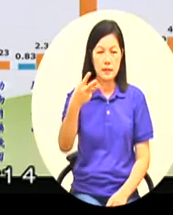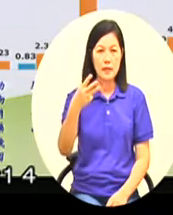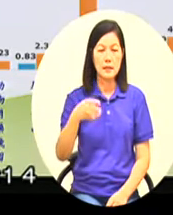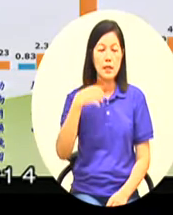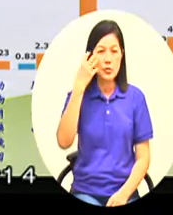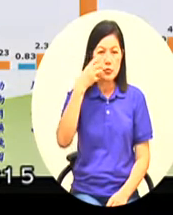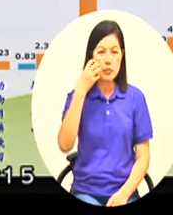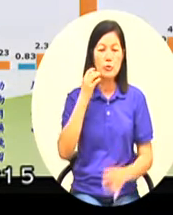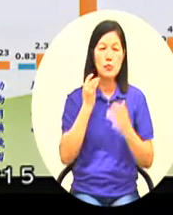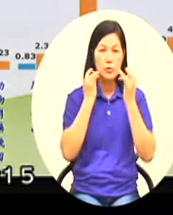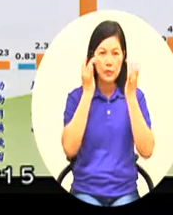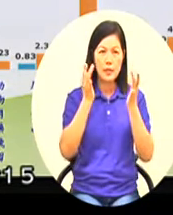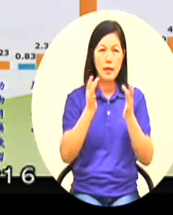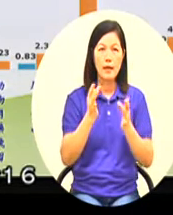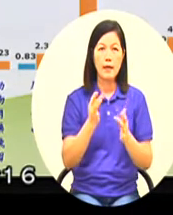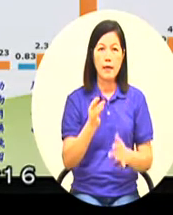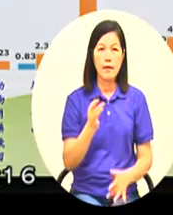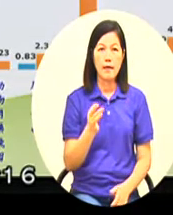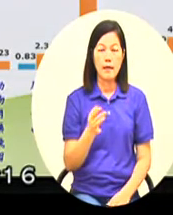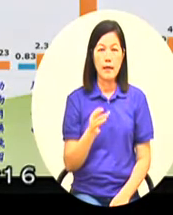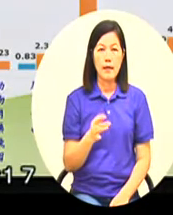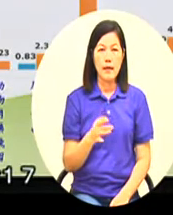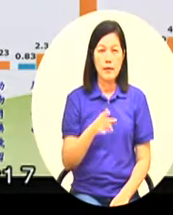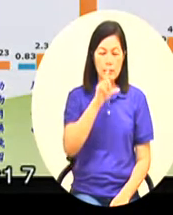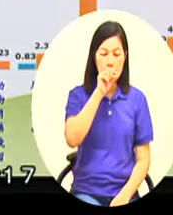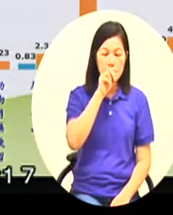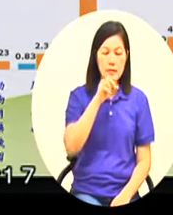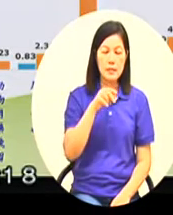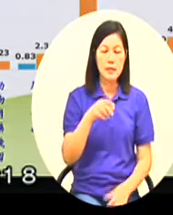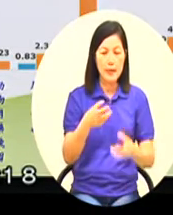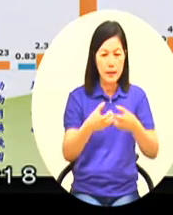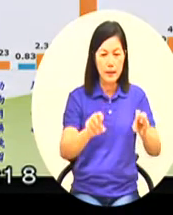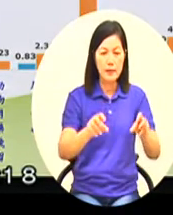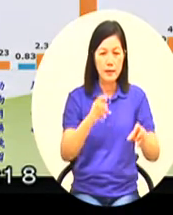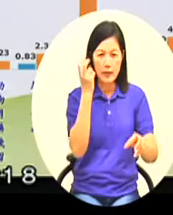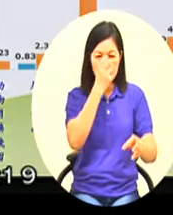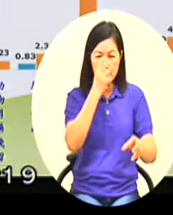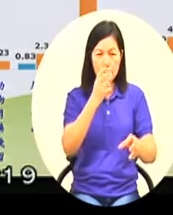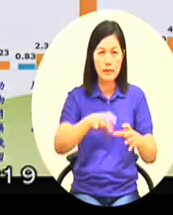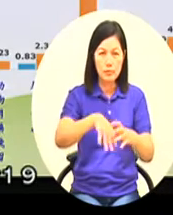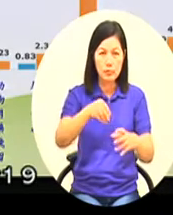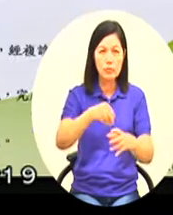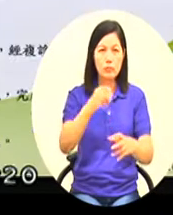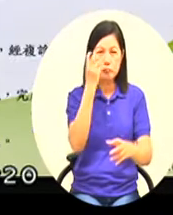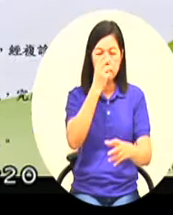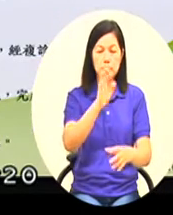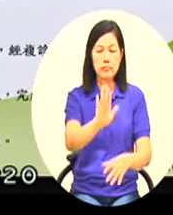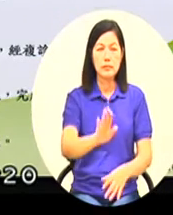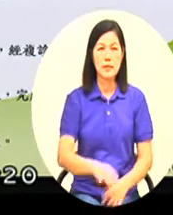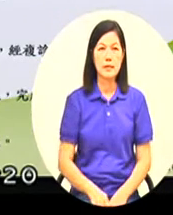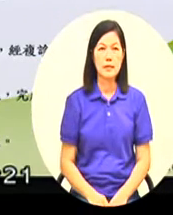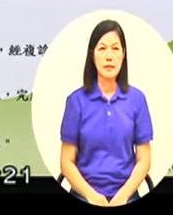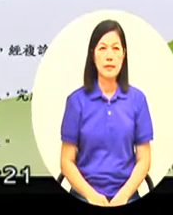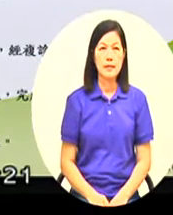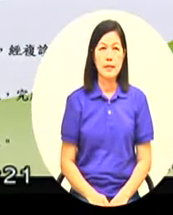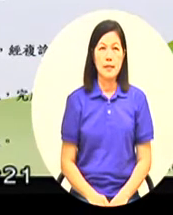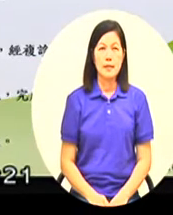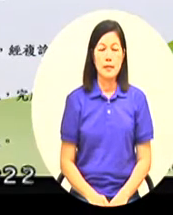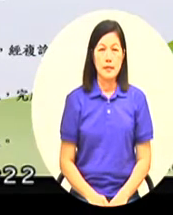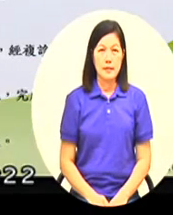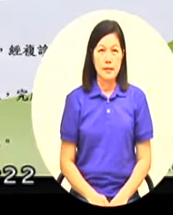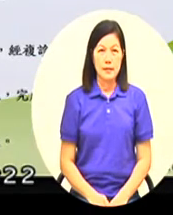及禽畜水产蛋品的一个抽查。在妇幼保健部分，那我们在本